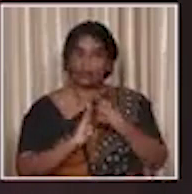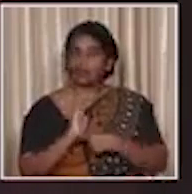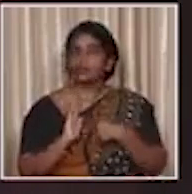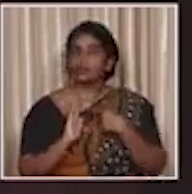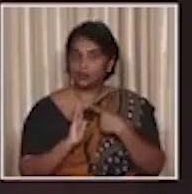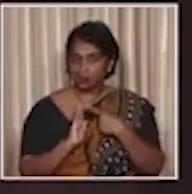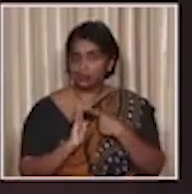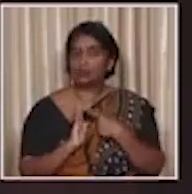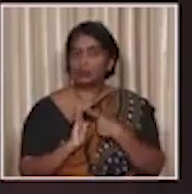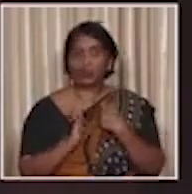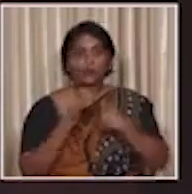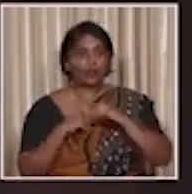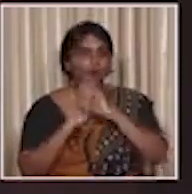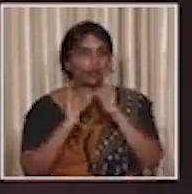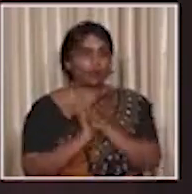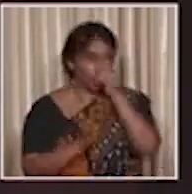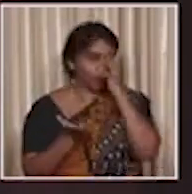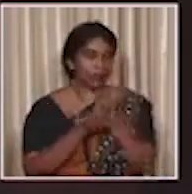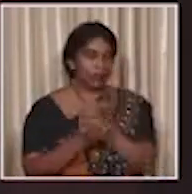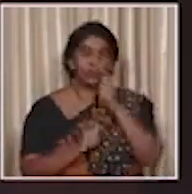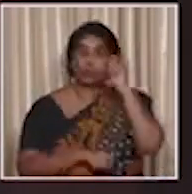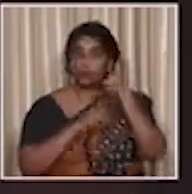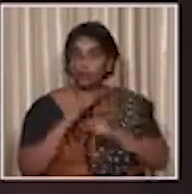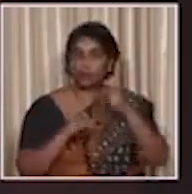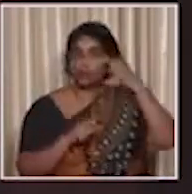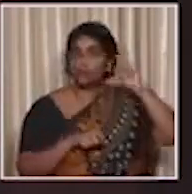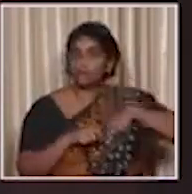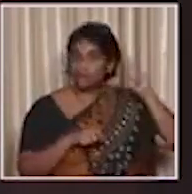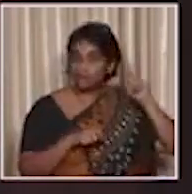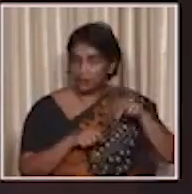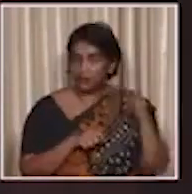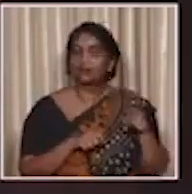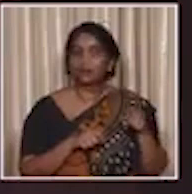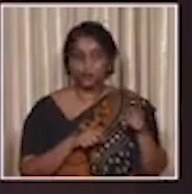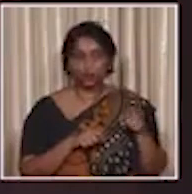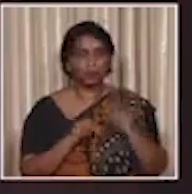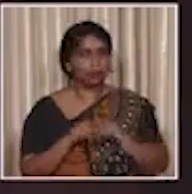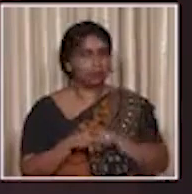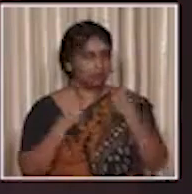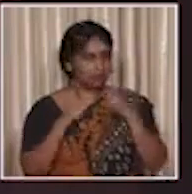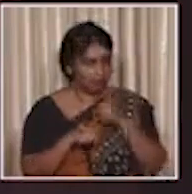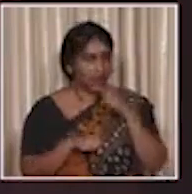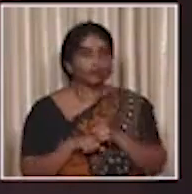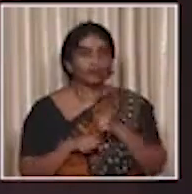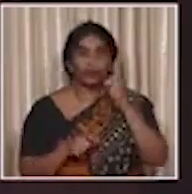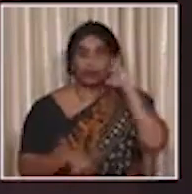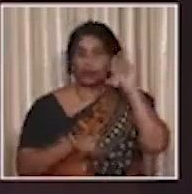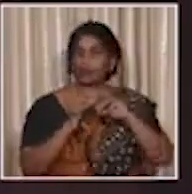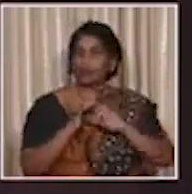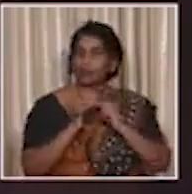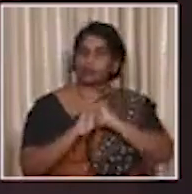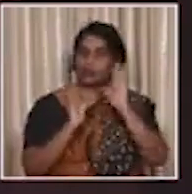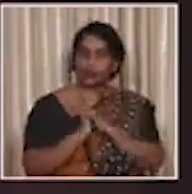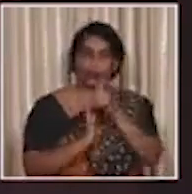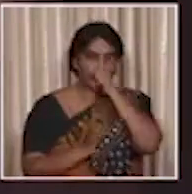ලංකා ද්වීපයේ දේපළ බංකොල්ල කමින් ජනතාවගේ විශ්වාස මේ විශ්වාසය පළුදු කරමින් එන එන හැම ව්‍යාපෘතියකම